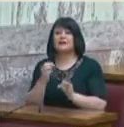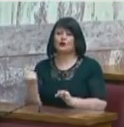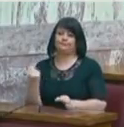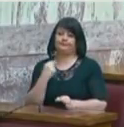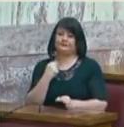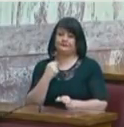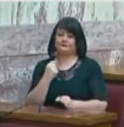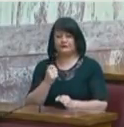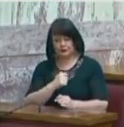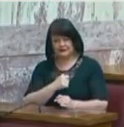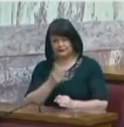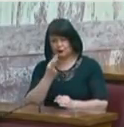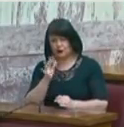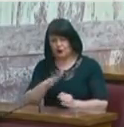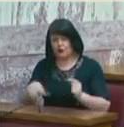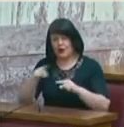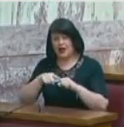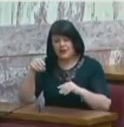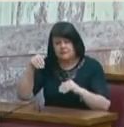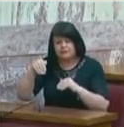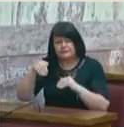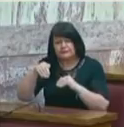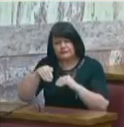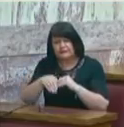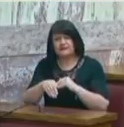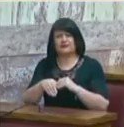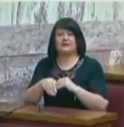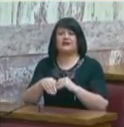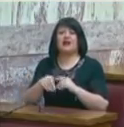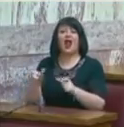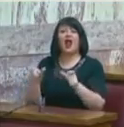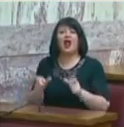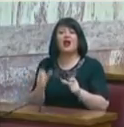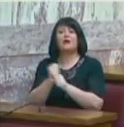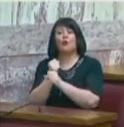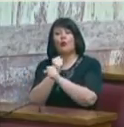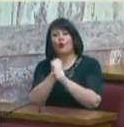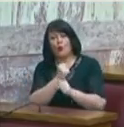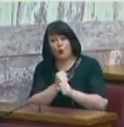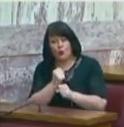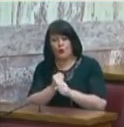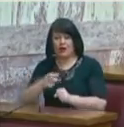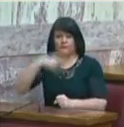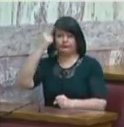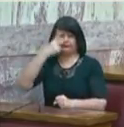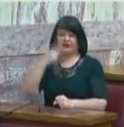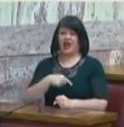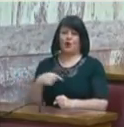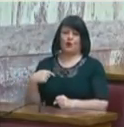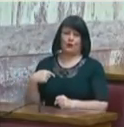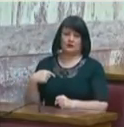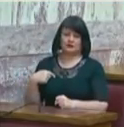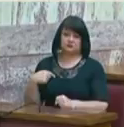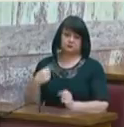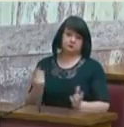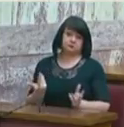Διότι η Ελλάδα της ύφεσης, της εργασιακής ανασφάλειας και της εργοδοτικής αυθαιρεσίας,